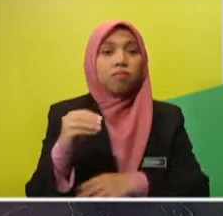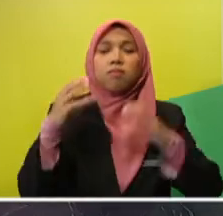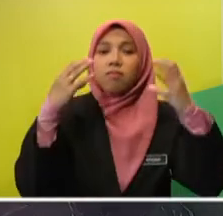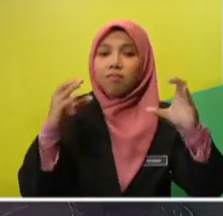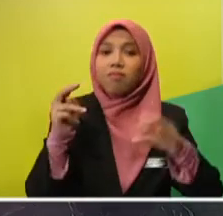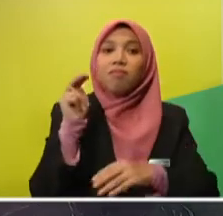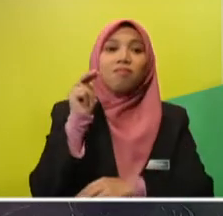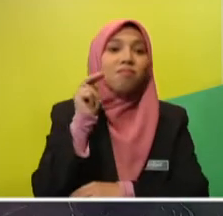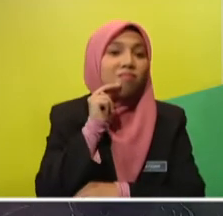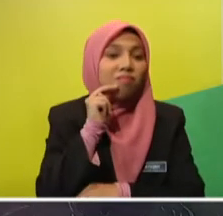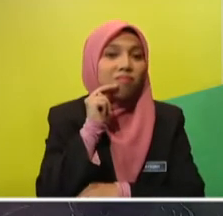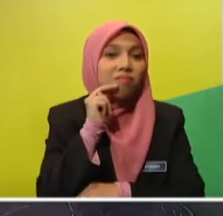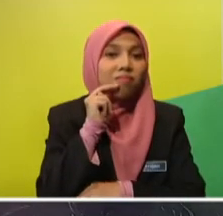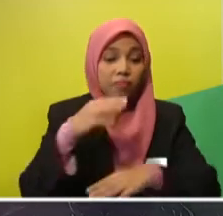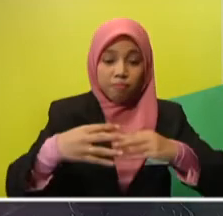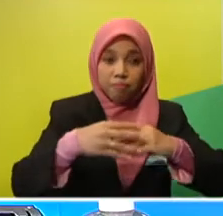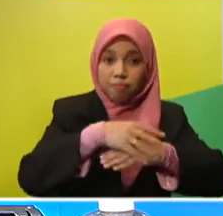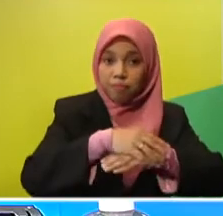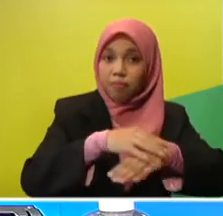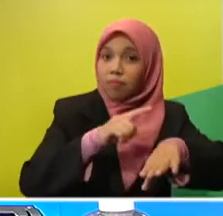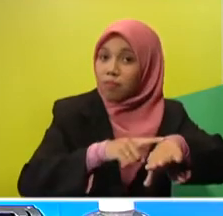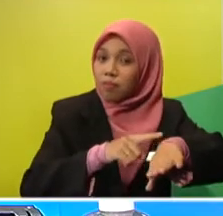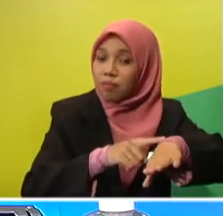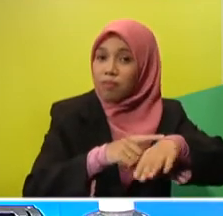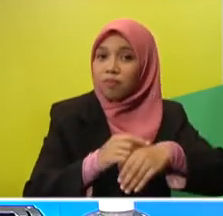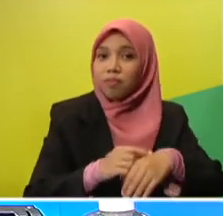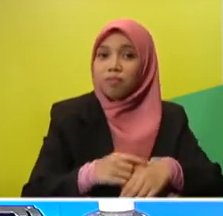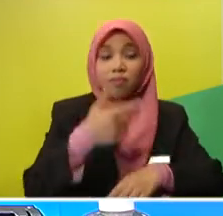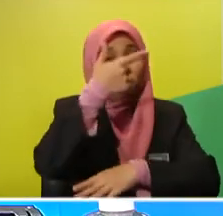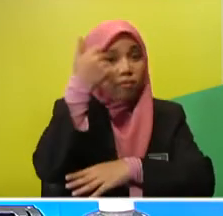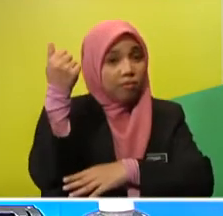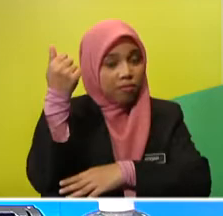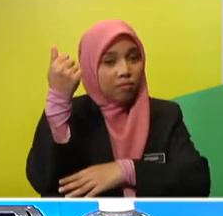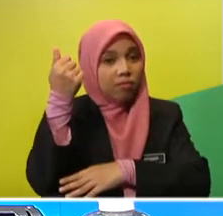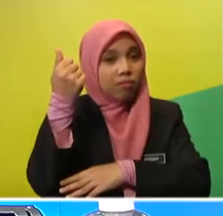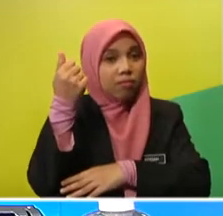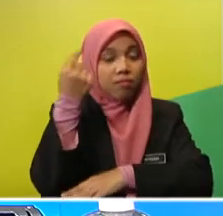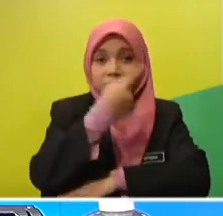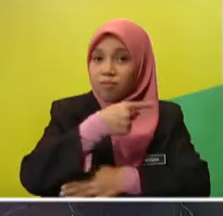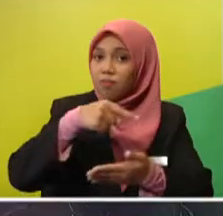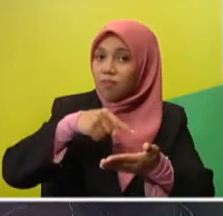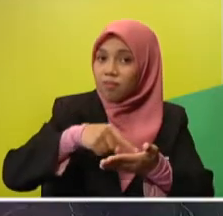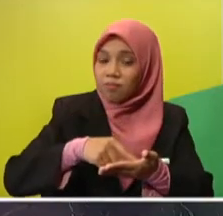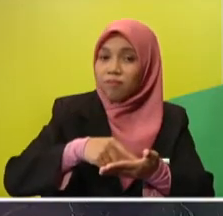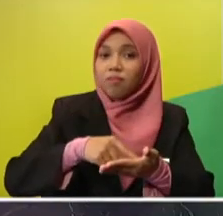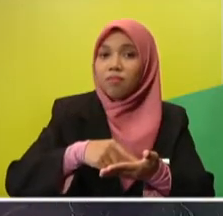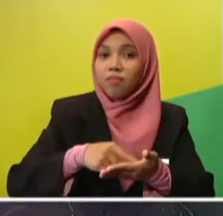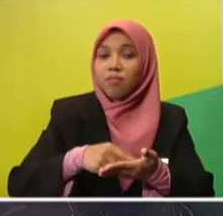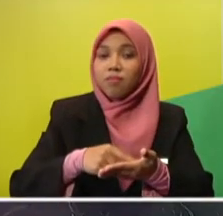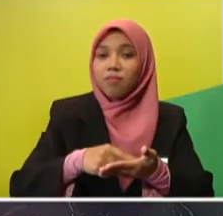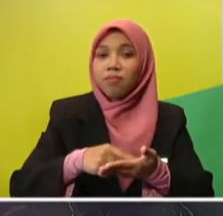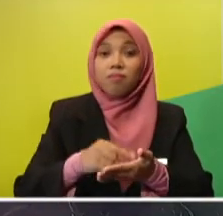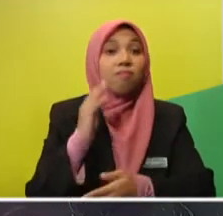tangan. Ini kerana dalam mata pelajaran ini, di mana Cikgu Nadia dan juga Cikgu Nurul akan